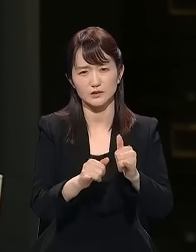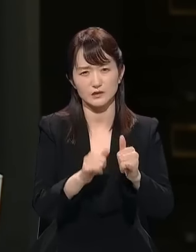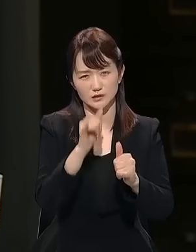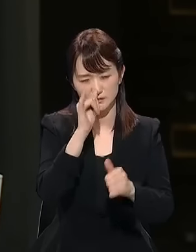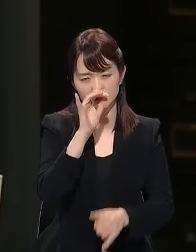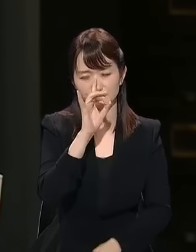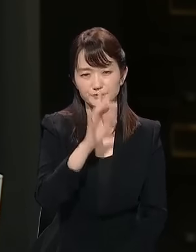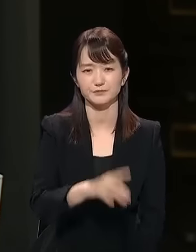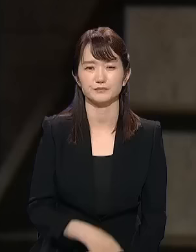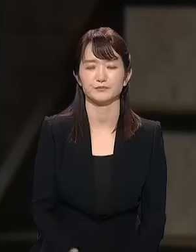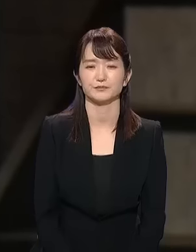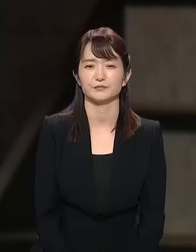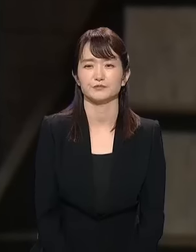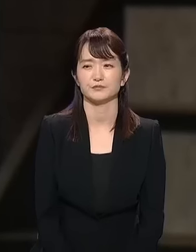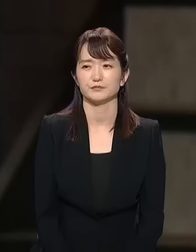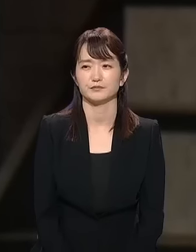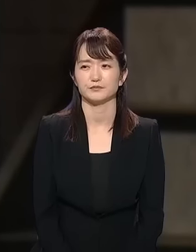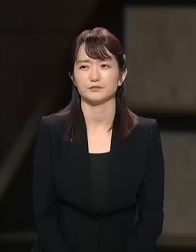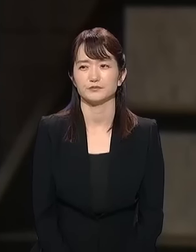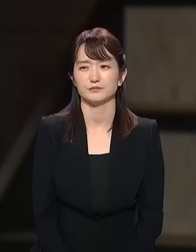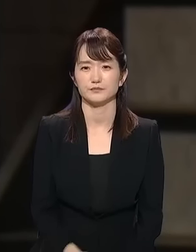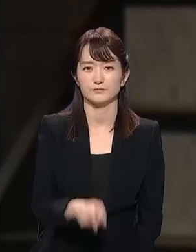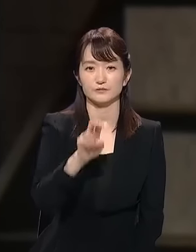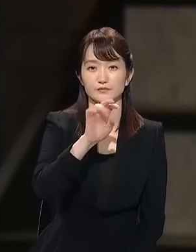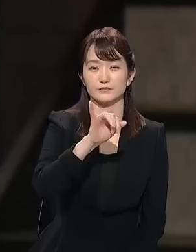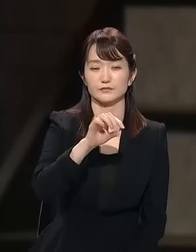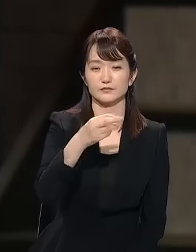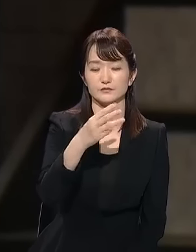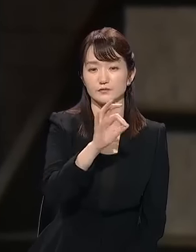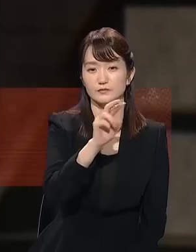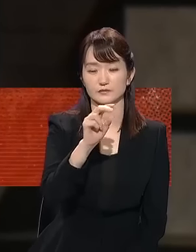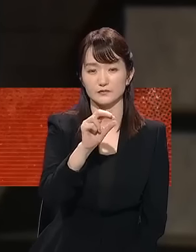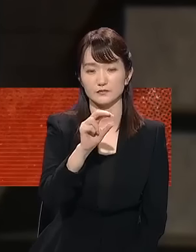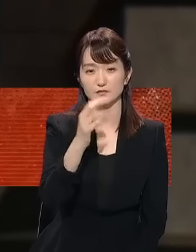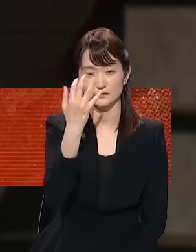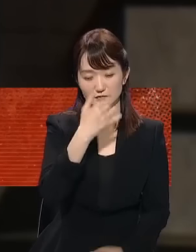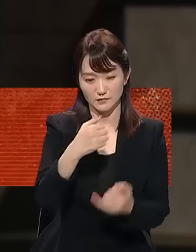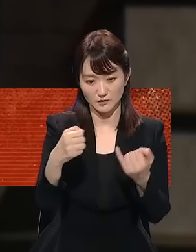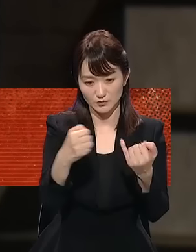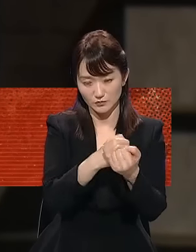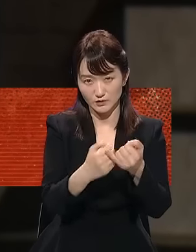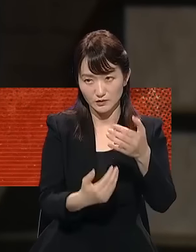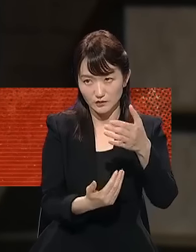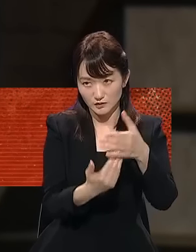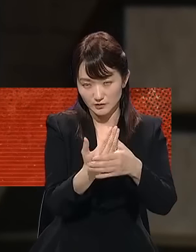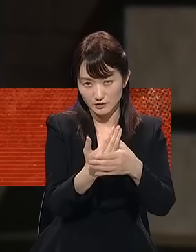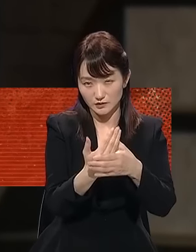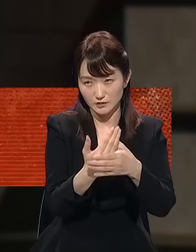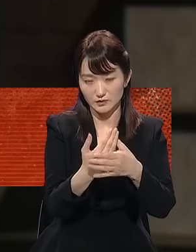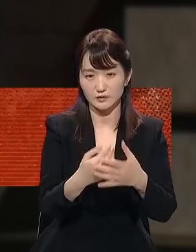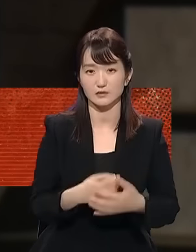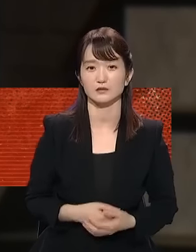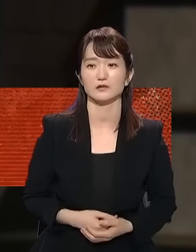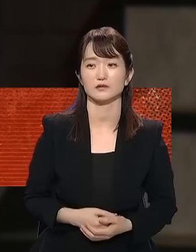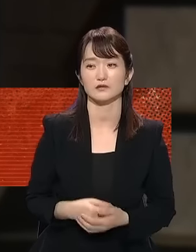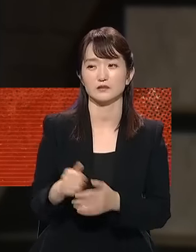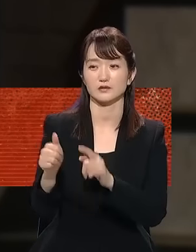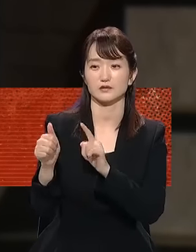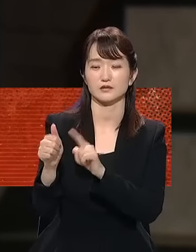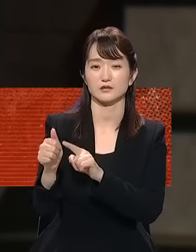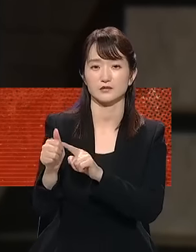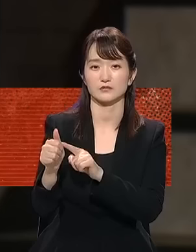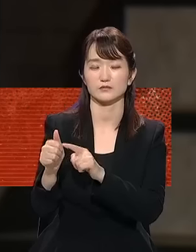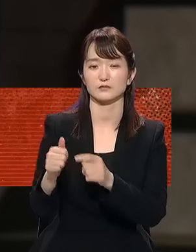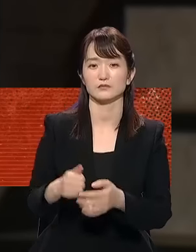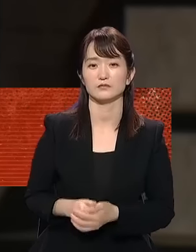지금 어 안 그래도 미량 성폭행 사건의 여섯 번째 가해자로 이제 지목된 남성이 나는